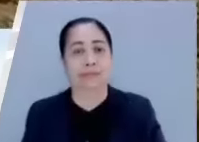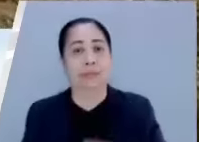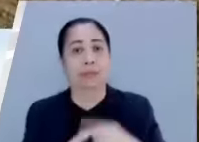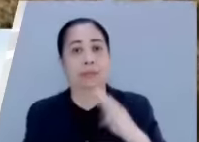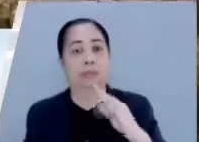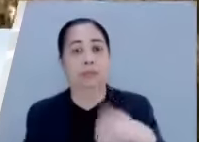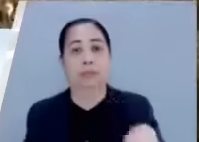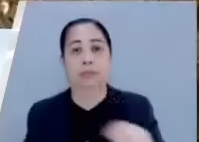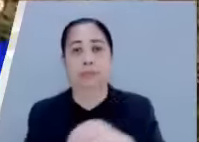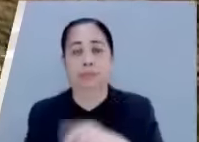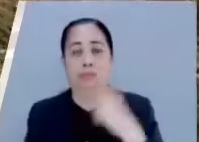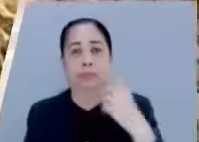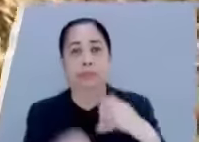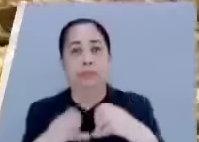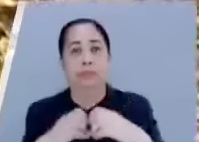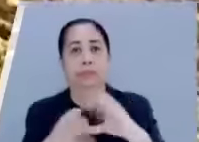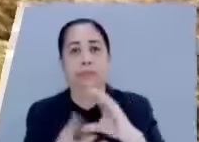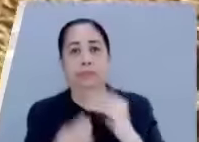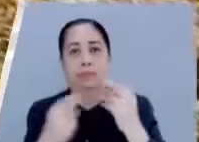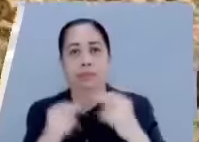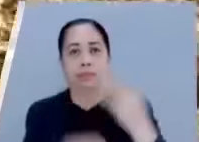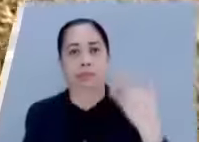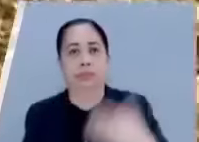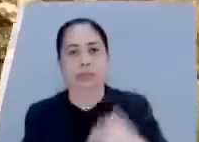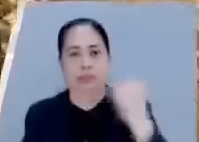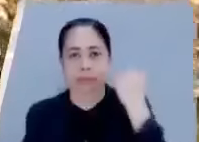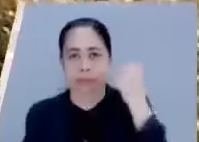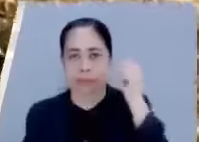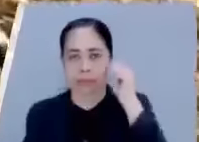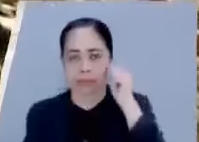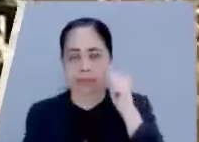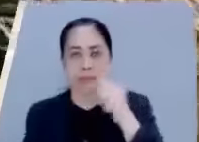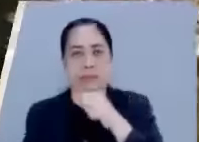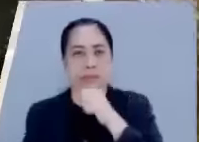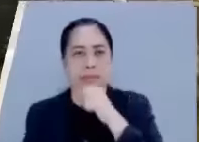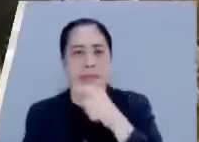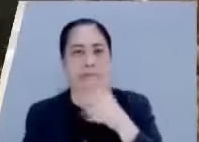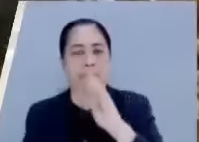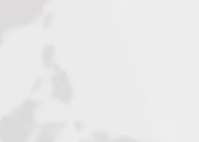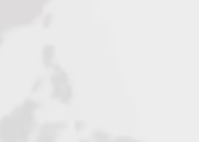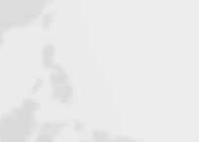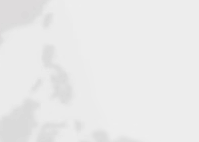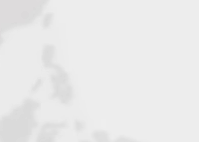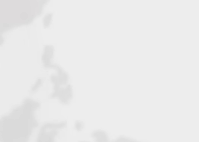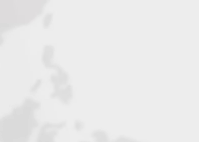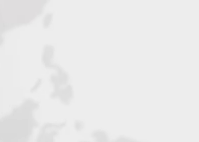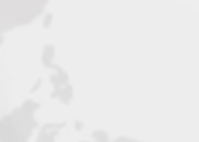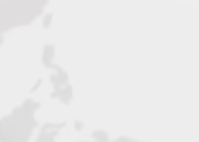para sa GMA Integrated News, Jonathan Andal, Nakatutok, 24 Oras.